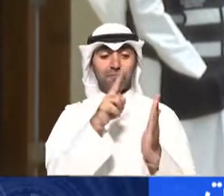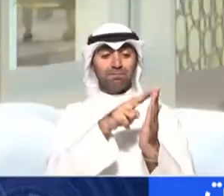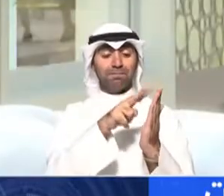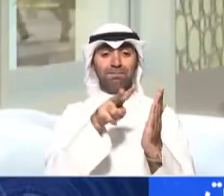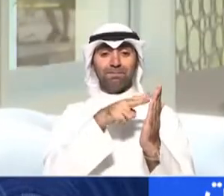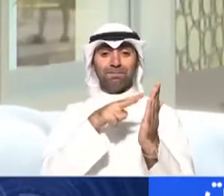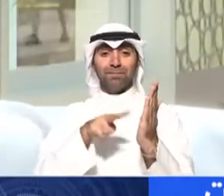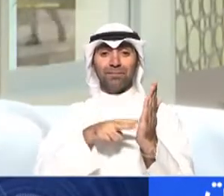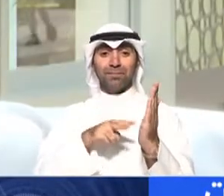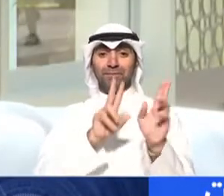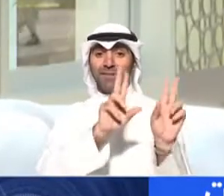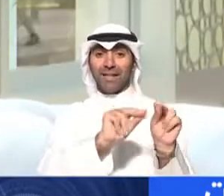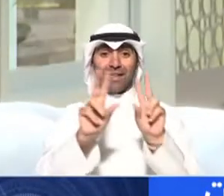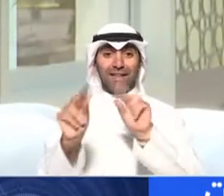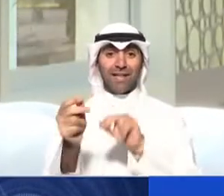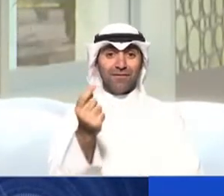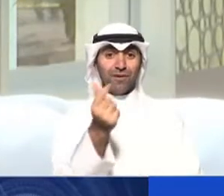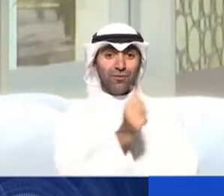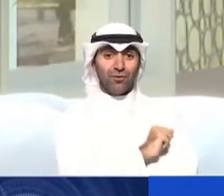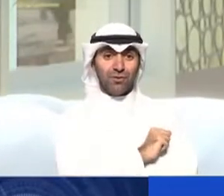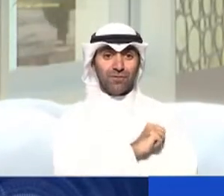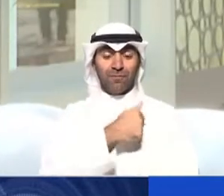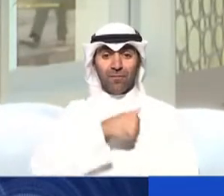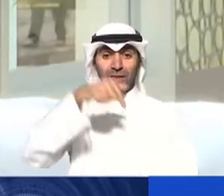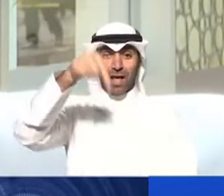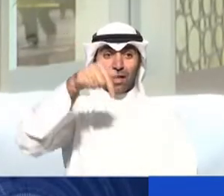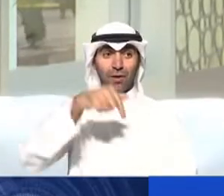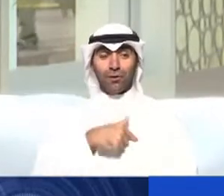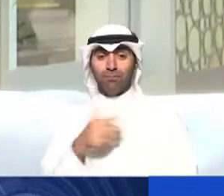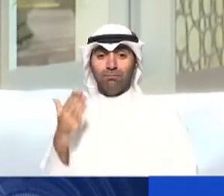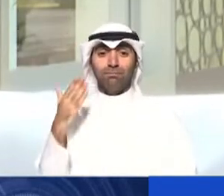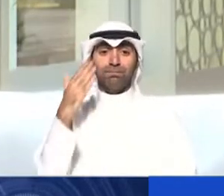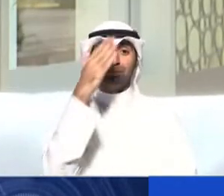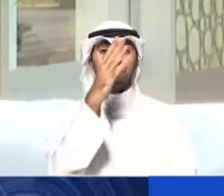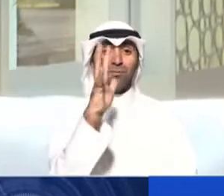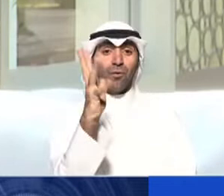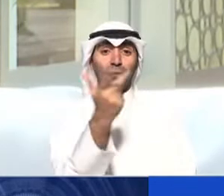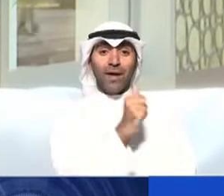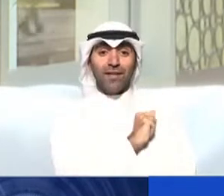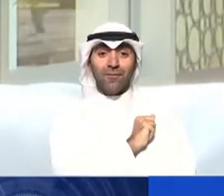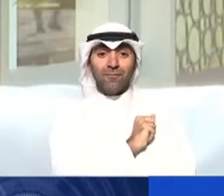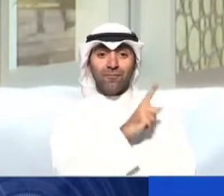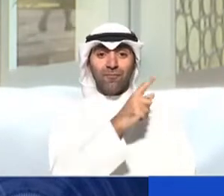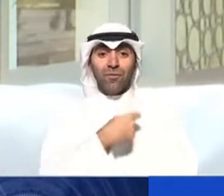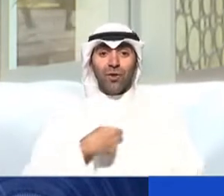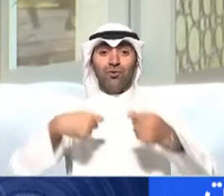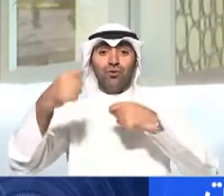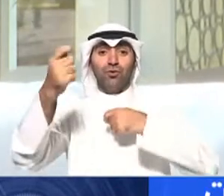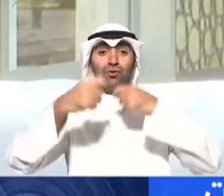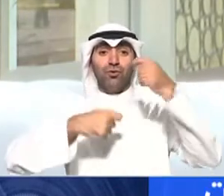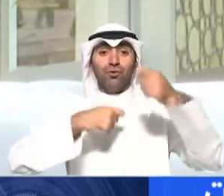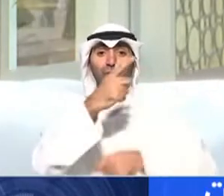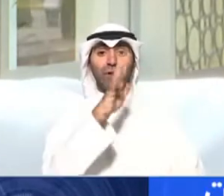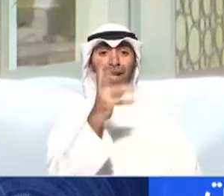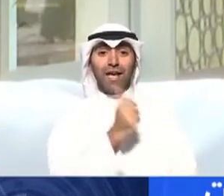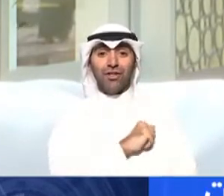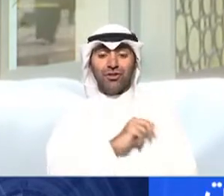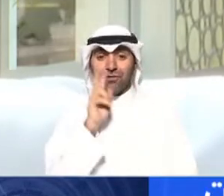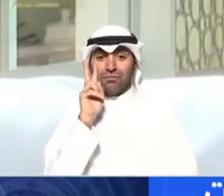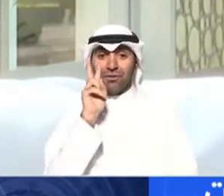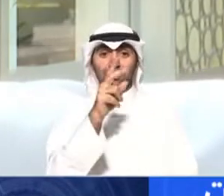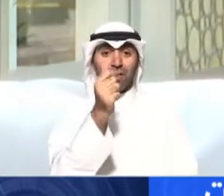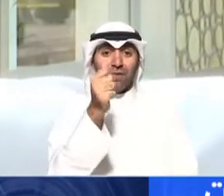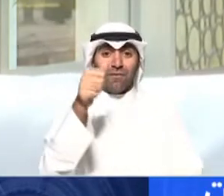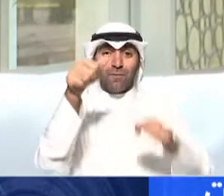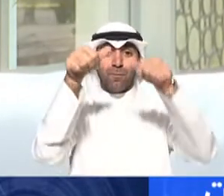سوينا اليوم جولة تفتيشية عشان نشوف الأسعار والعروض، ولقينا مخالفة ان محط تاج